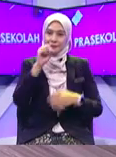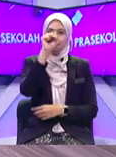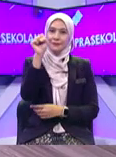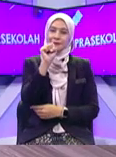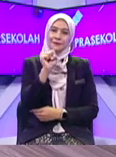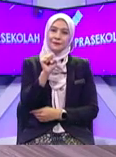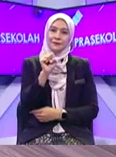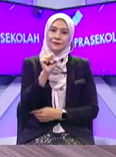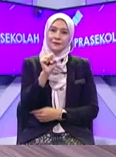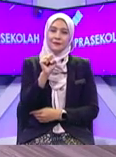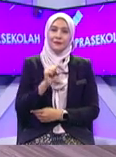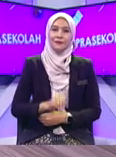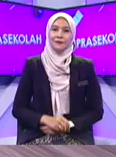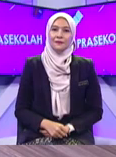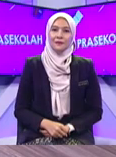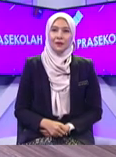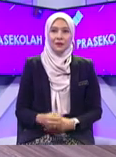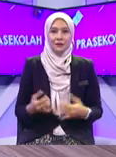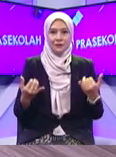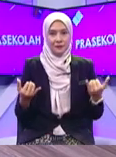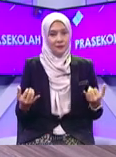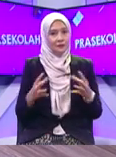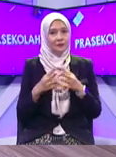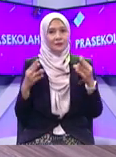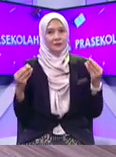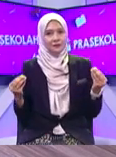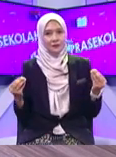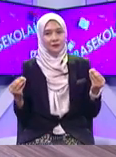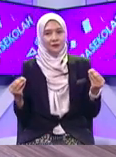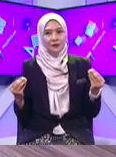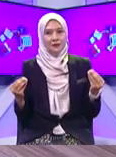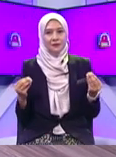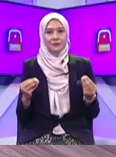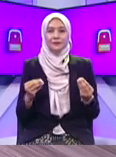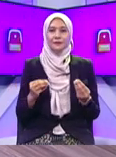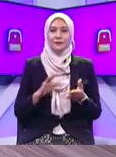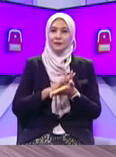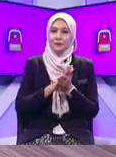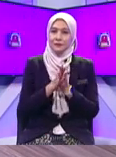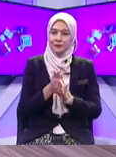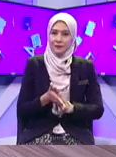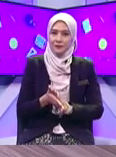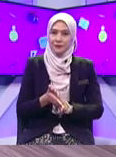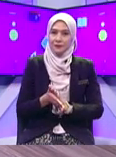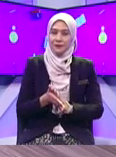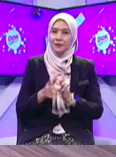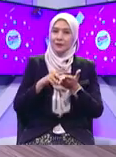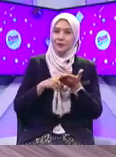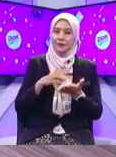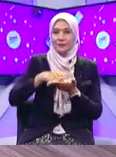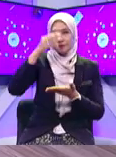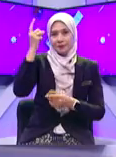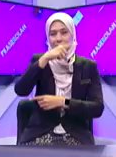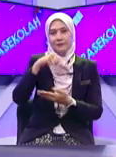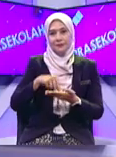sudah berada di penghujung Apakah rumusan ringkas untuk pembelajaran kita hari ini Ceko Oke untuk